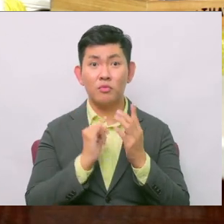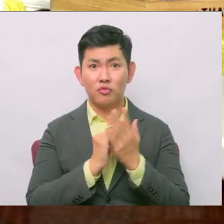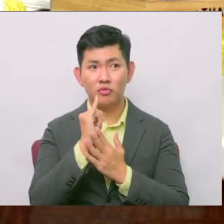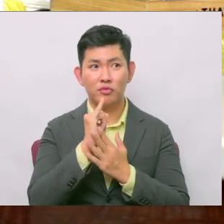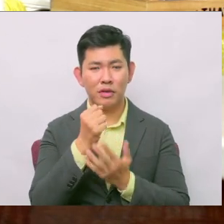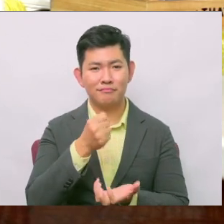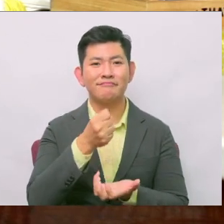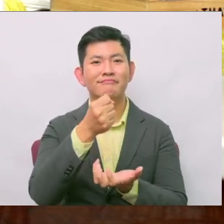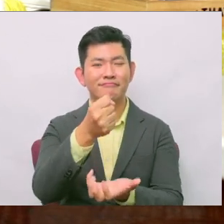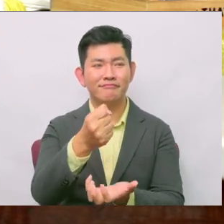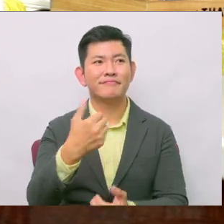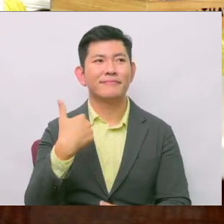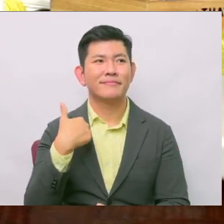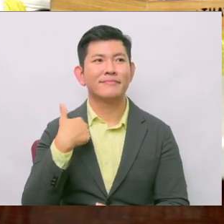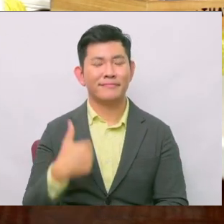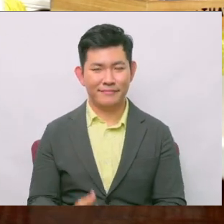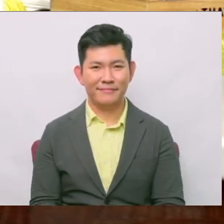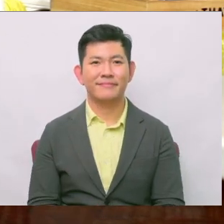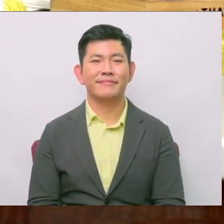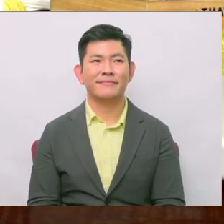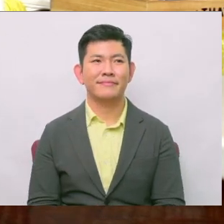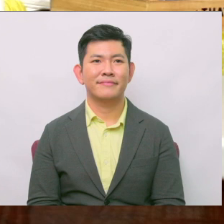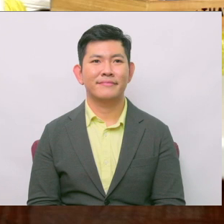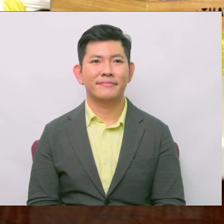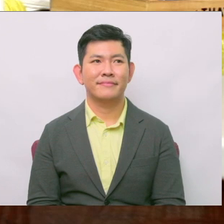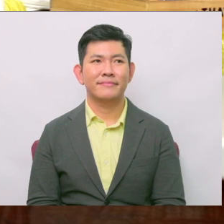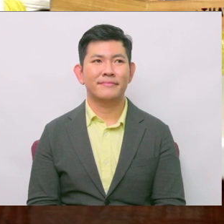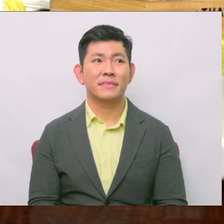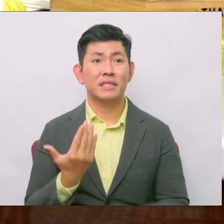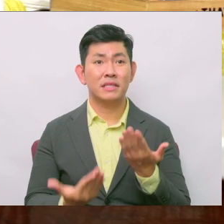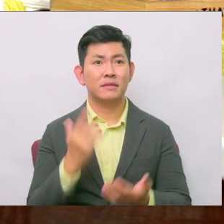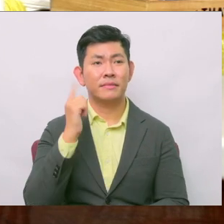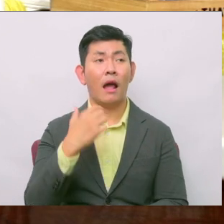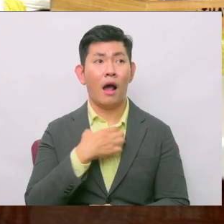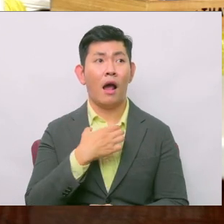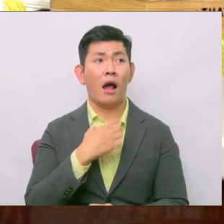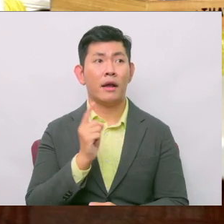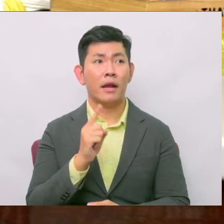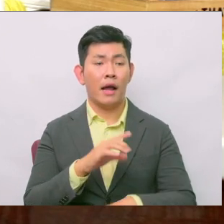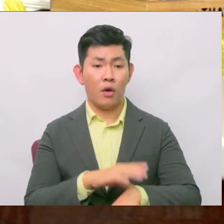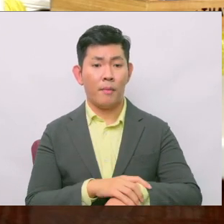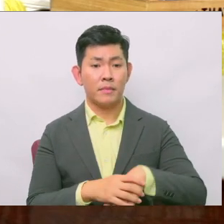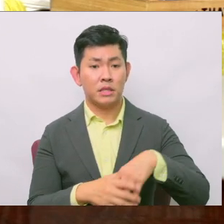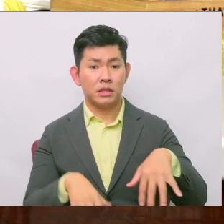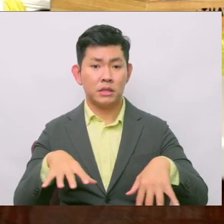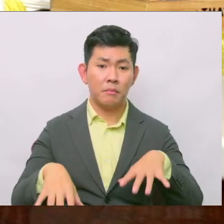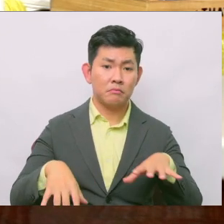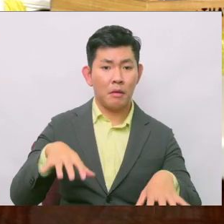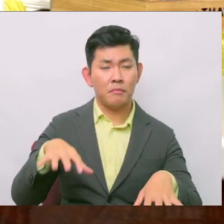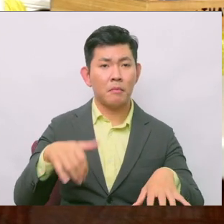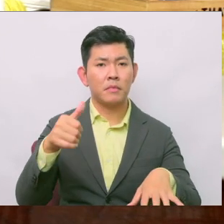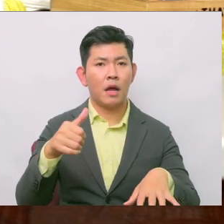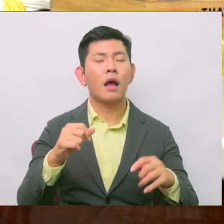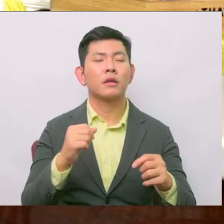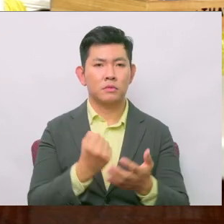มุนไพรหรือว่าตัวยาสมุนไพรไปให้คุณแม่นะคะหรือว่าถ้าคุณแม่อยากได้ที่ประคองข้อมือนะคะตอนนี้ยังมีอยู่นะค